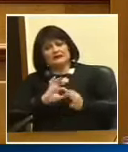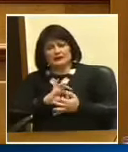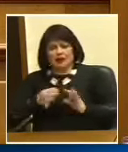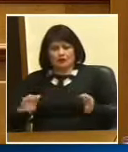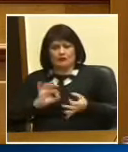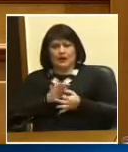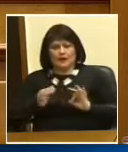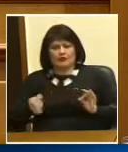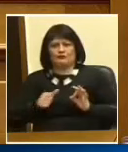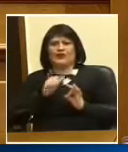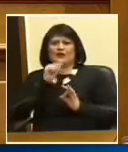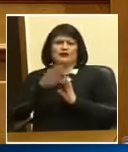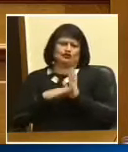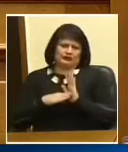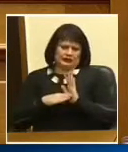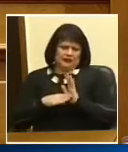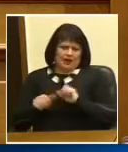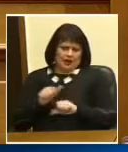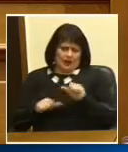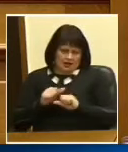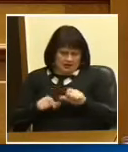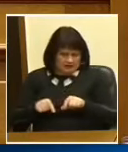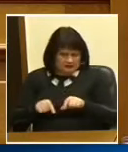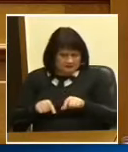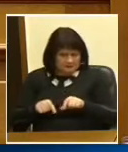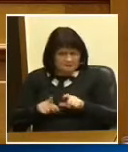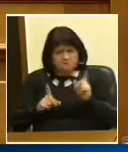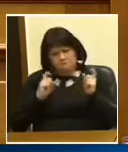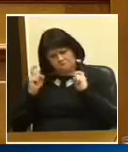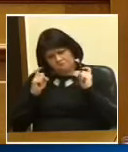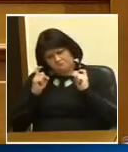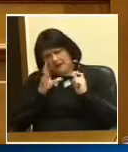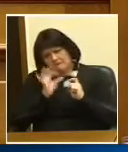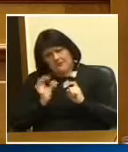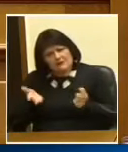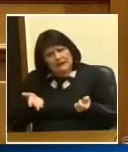σας για τη συνταγματική αναθεώρηση. Και αναρωτιέμαι πραγματικά,